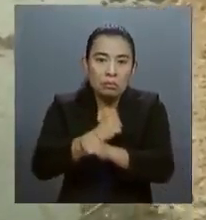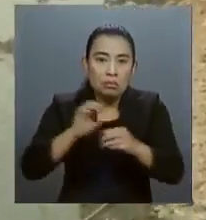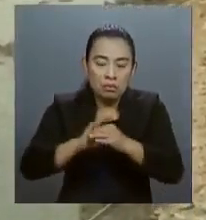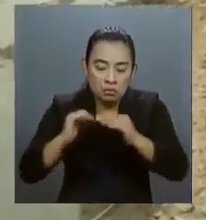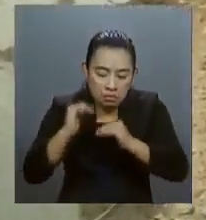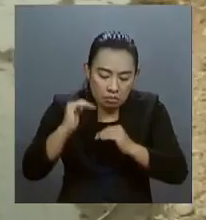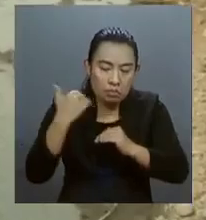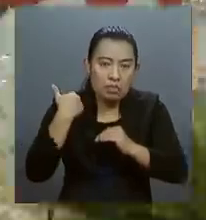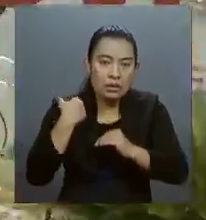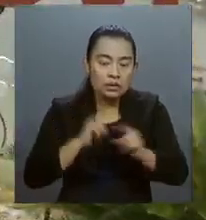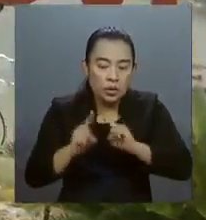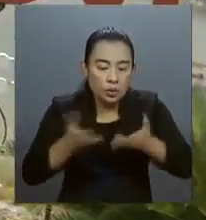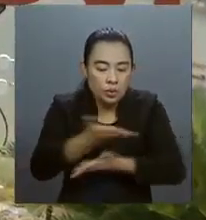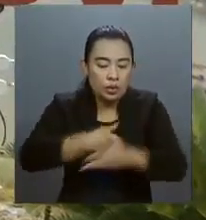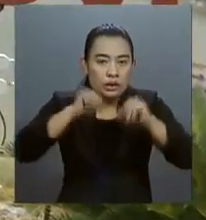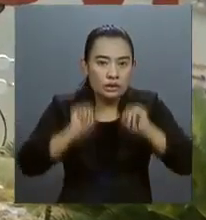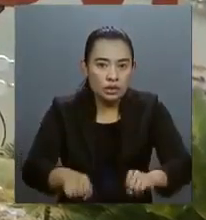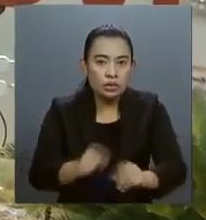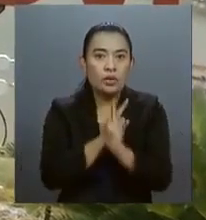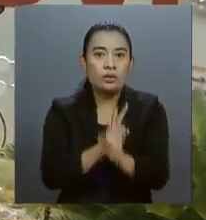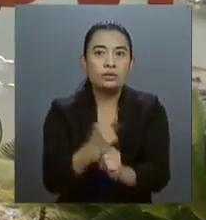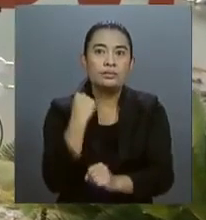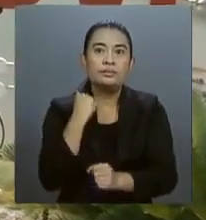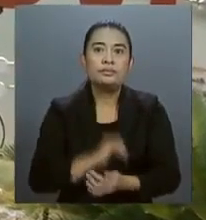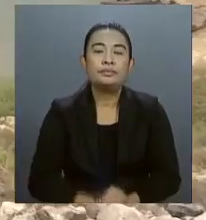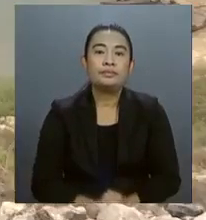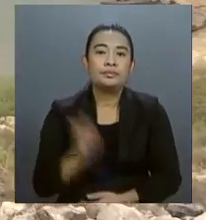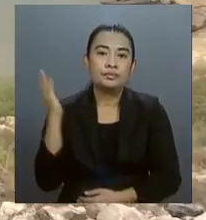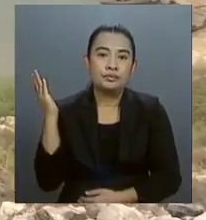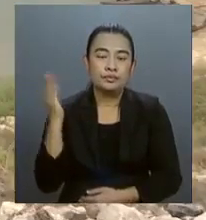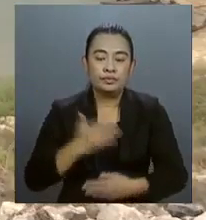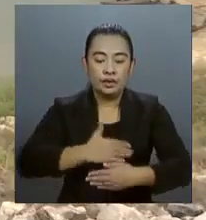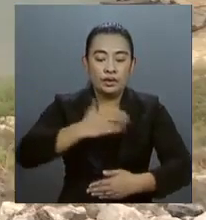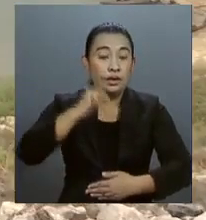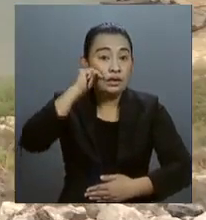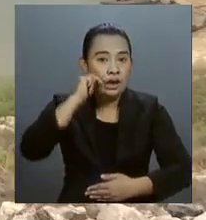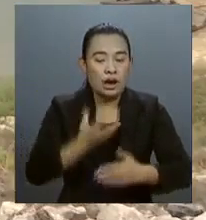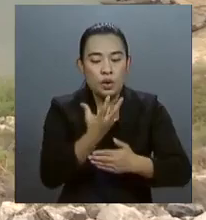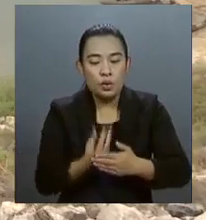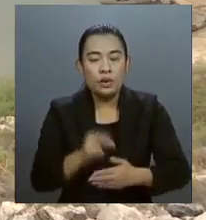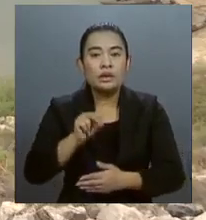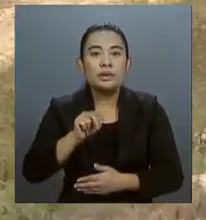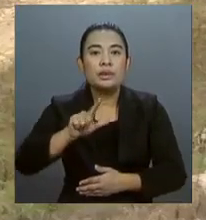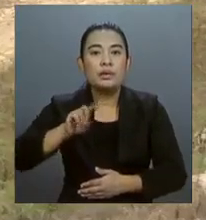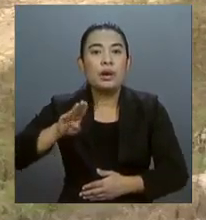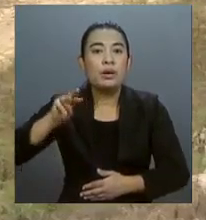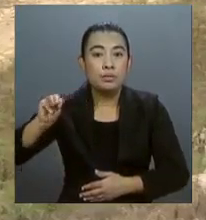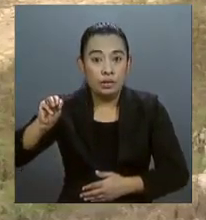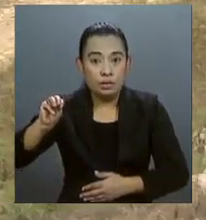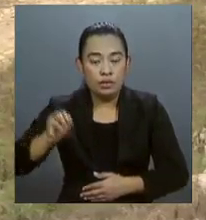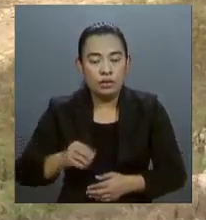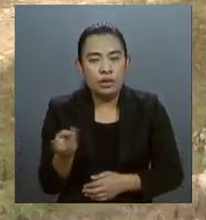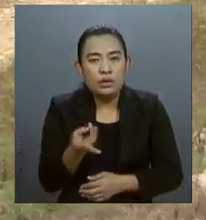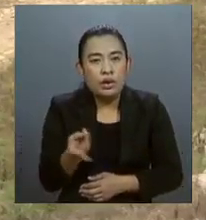กลงอย่างเคร่งครัดล่าสุดน้ำในเขื่อนแม่งัดสมบูรณ์ชนเหลือเพียง30ล้านลูกบาศก์เมตรเท่านั้นแม้จะถือว่าน้